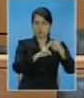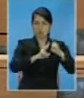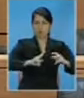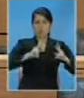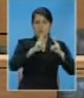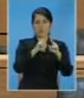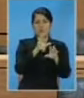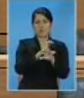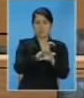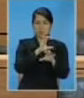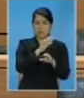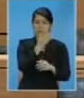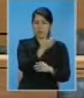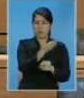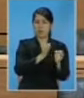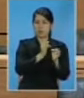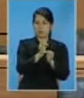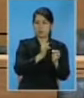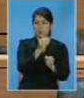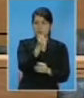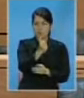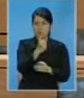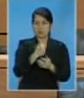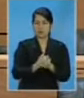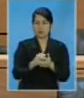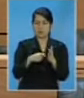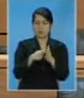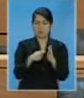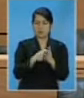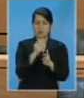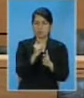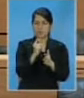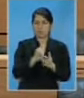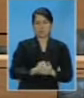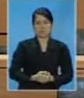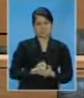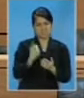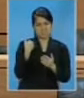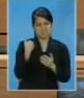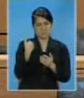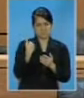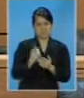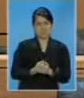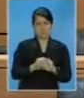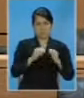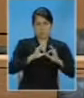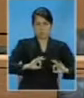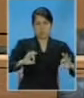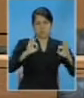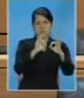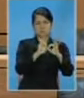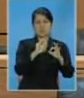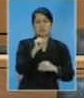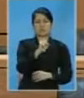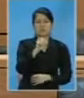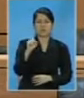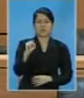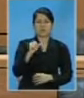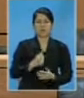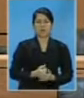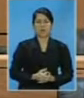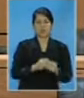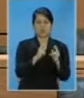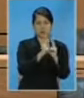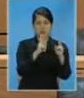อบให้สภาผู้แทนราษฎรได้ทราบหน่อยครับเพราะว่านี่เป็นเรื่องหนึ่งที่สภาผู้แทนราษฎรโดยผ่านคณะ